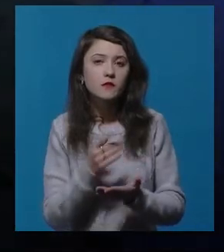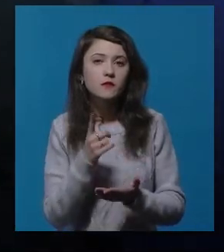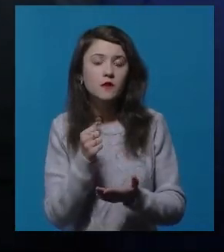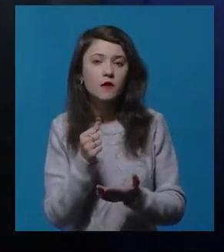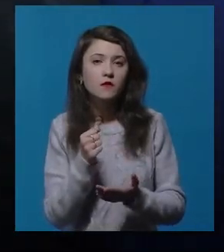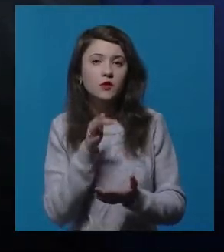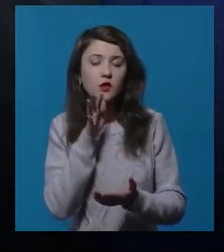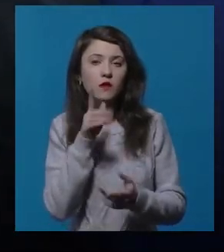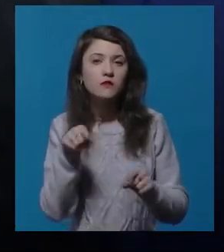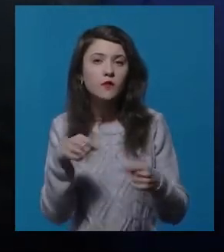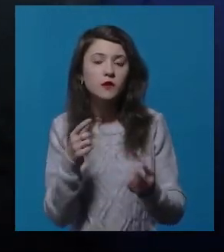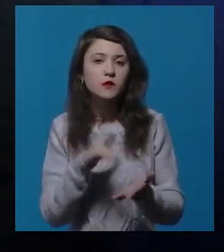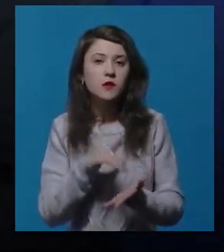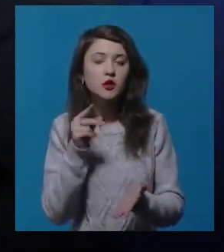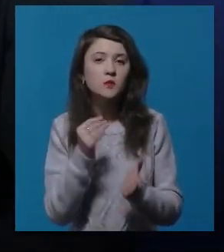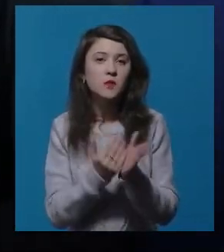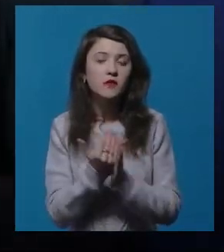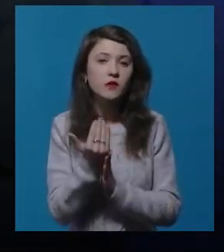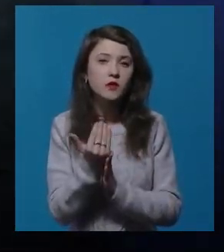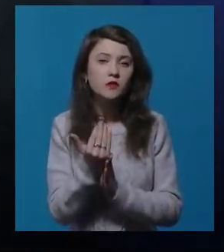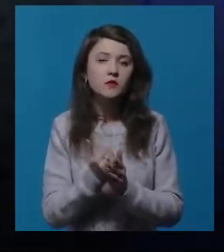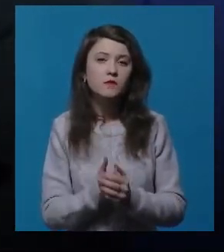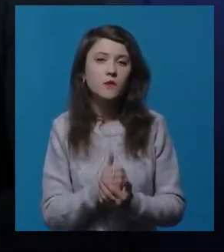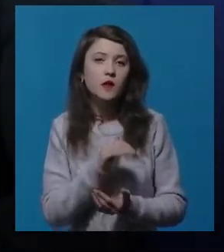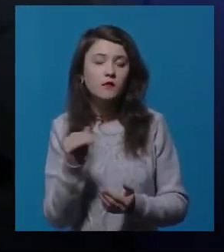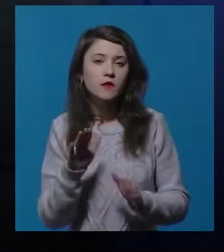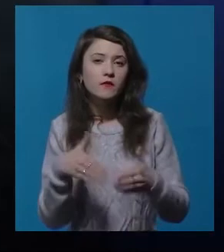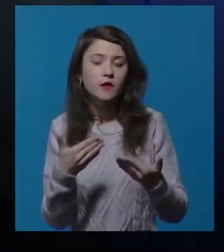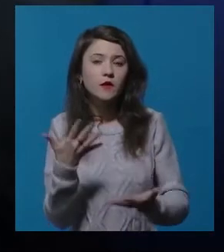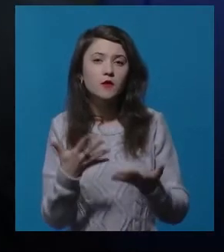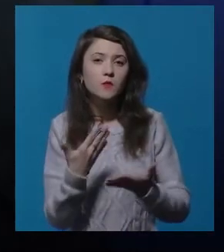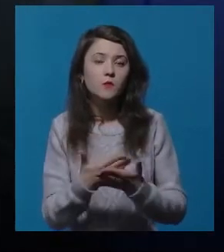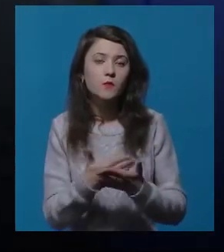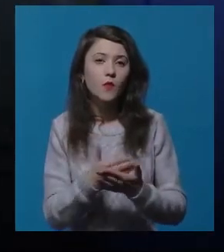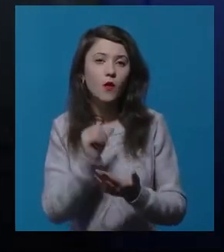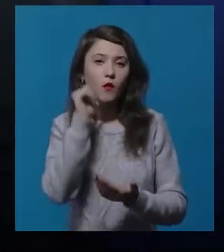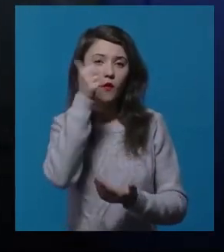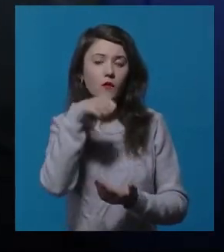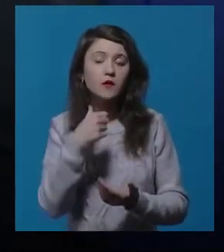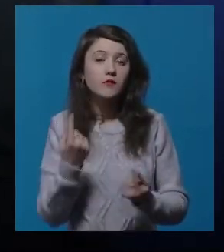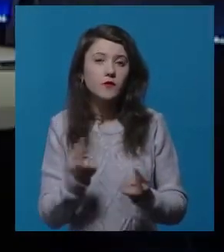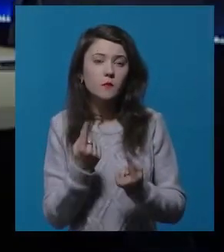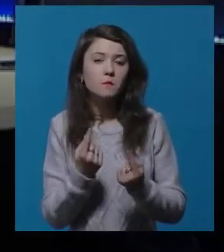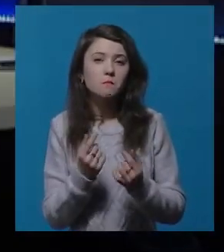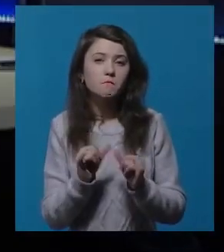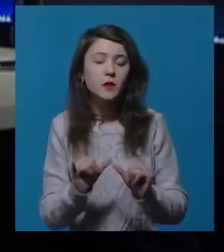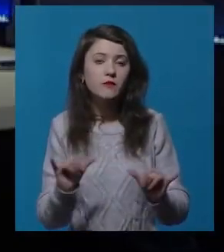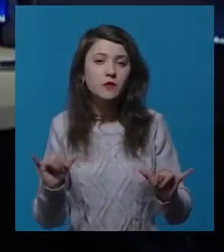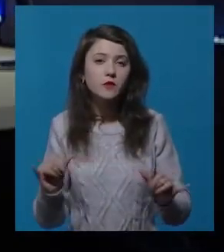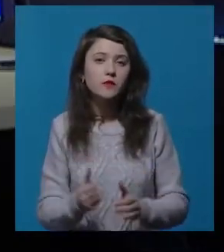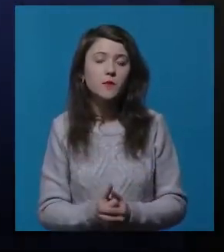центру, чи підвищується ось рівень звернень громадян, та якщо ми беремо роки конкретно? звичайно, підвищується.